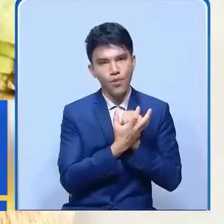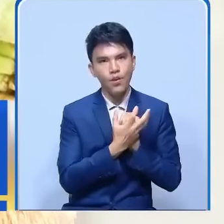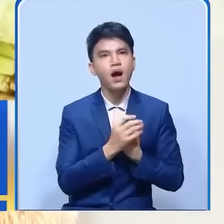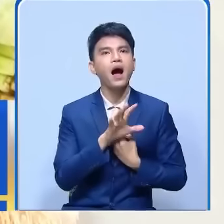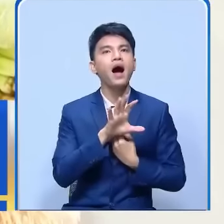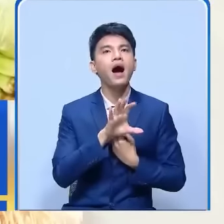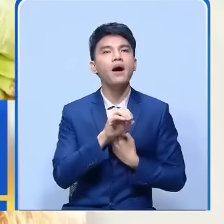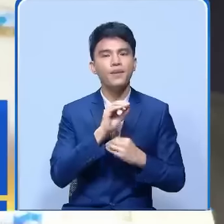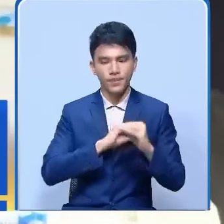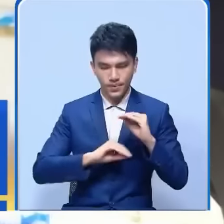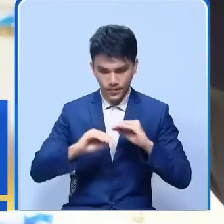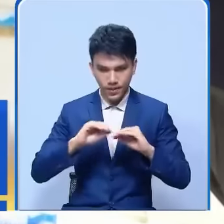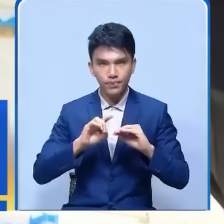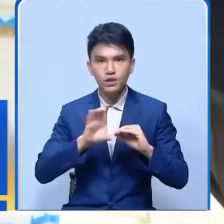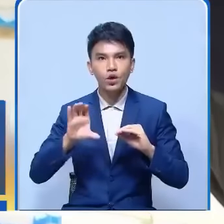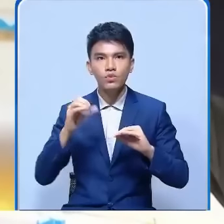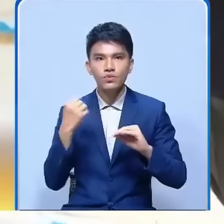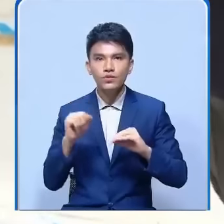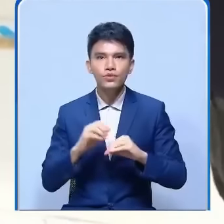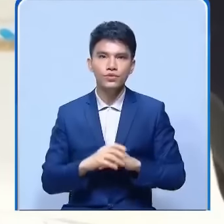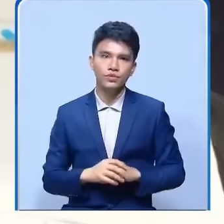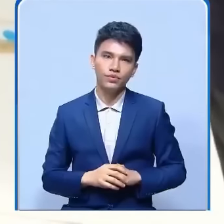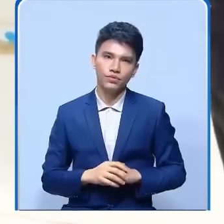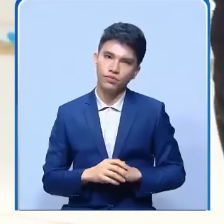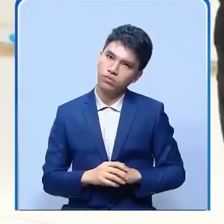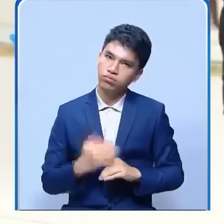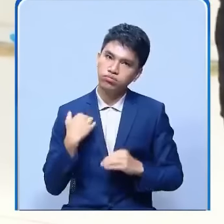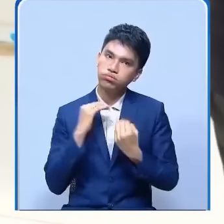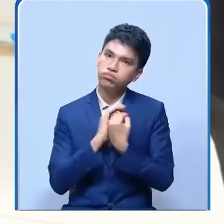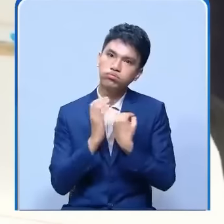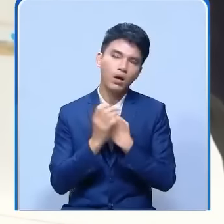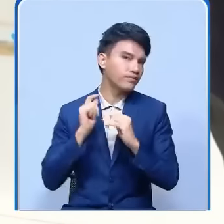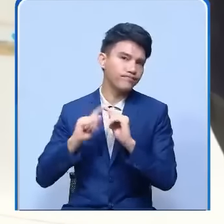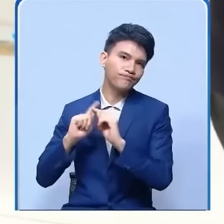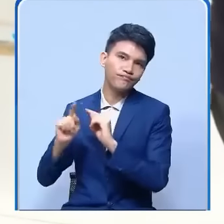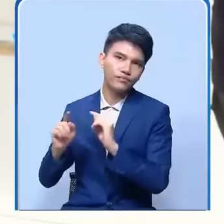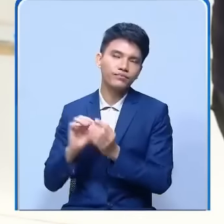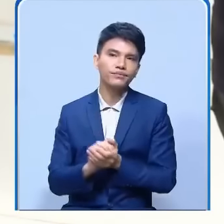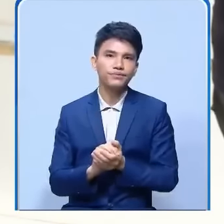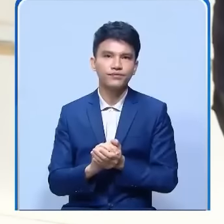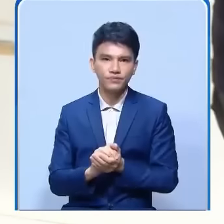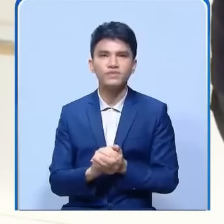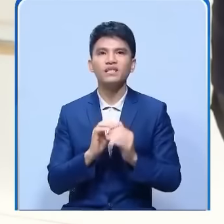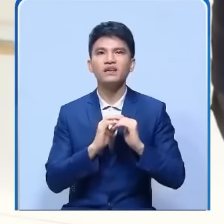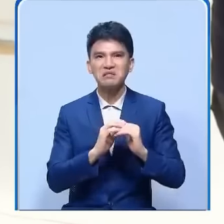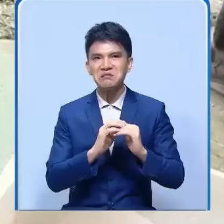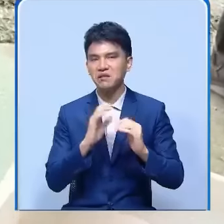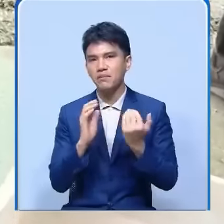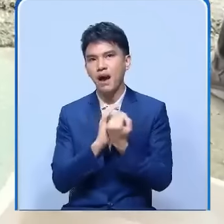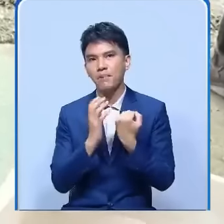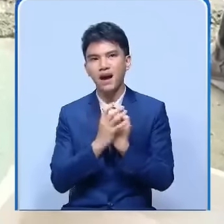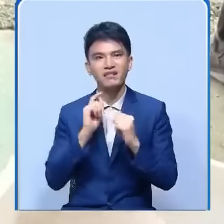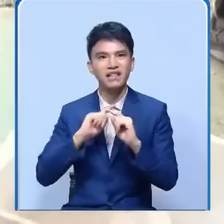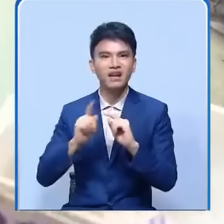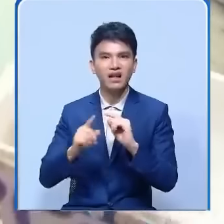ละ50ก็ขึ้นเป็น110บาทนะคะแล้วยังมีผักอีกหลายชนิดค่ะกระหล่ำจีนบรอกโคลีนะคะผักกาด